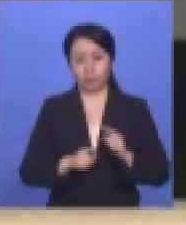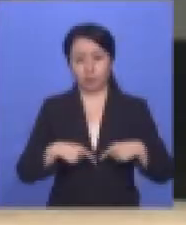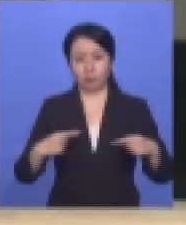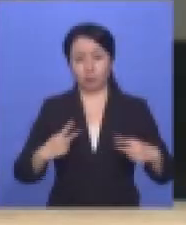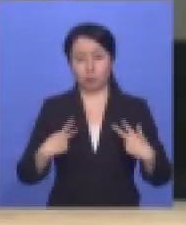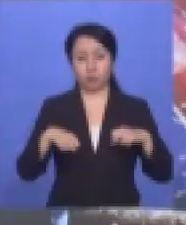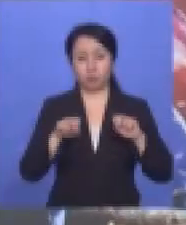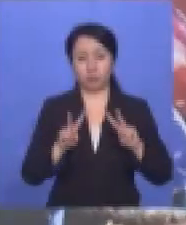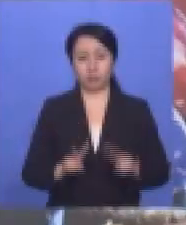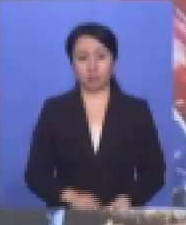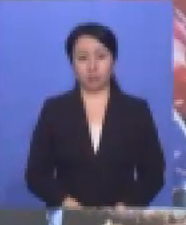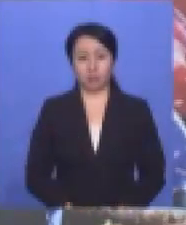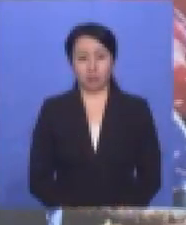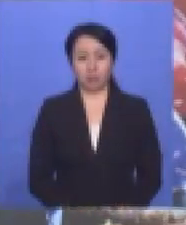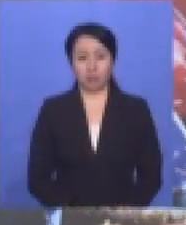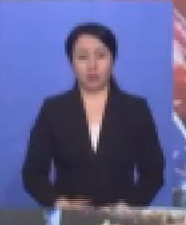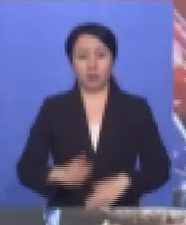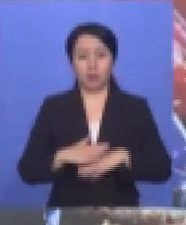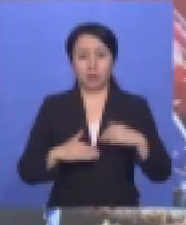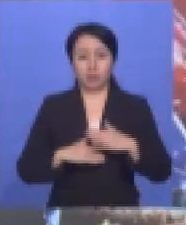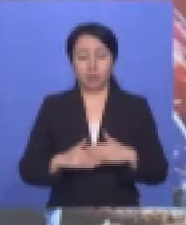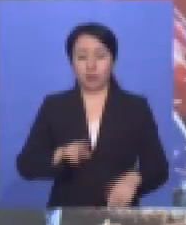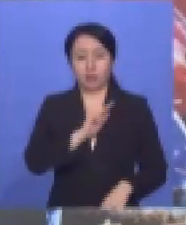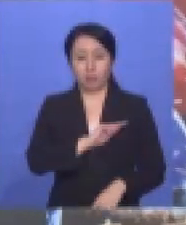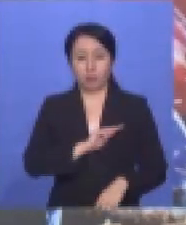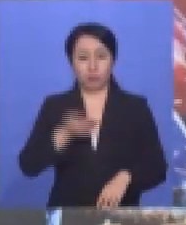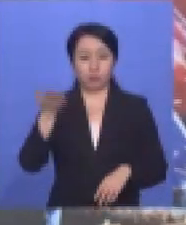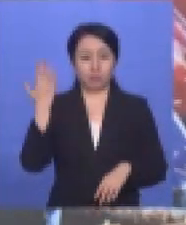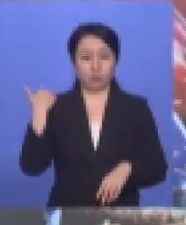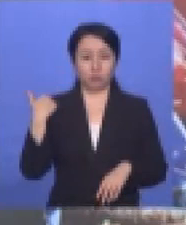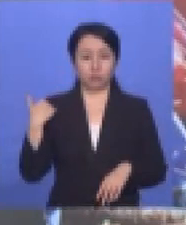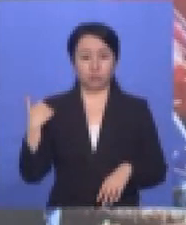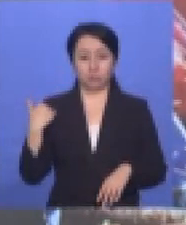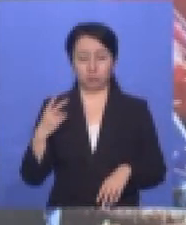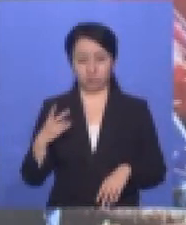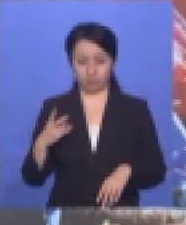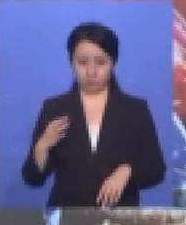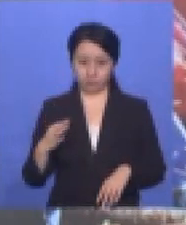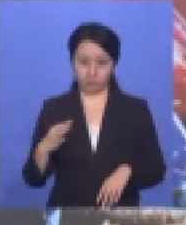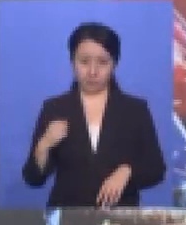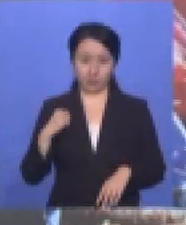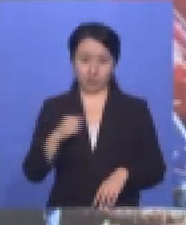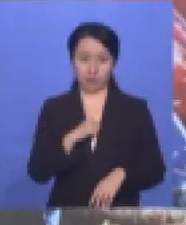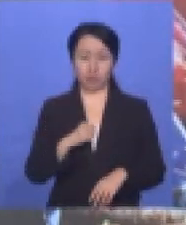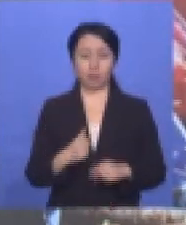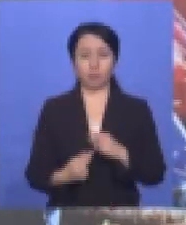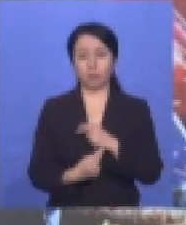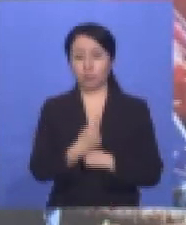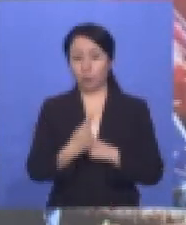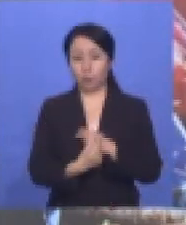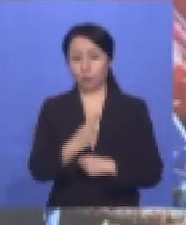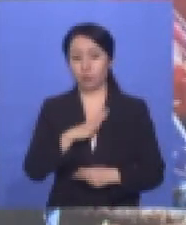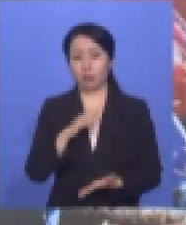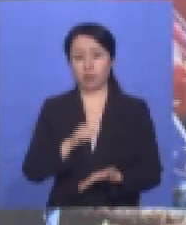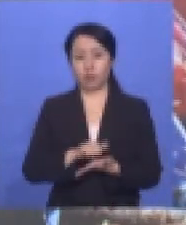другую специальность. Профессия не разочаровался, работаю уже давно, но я самоучка. Диплома у